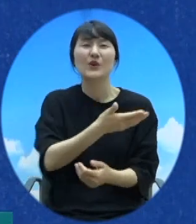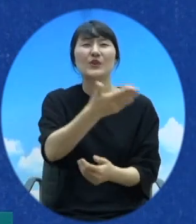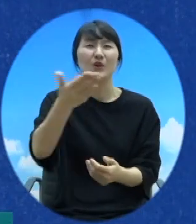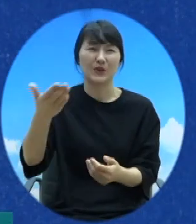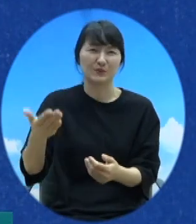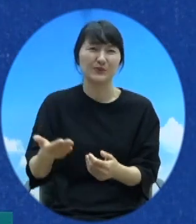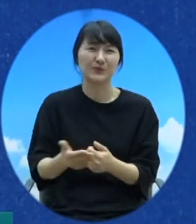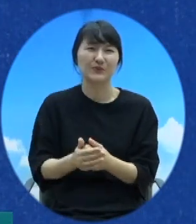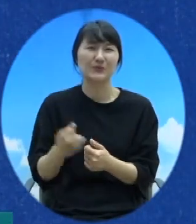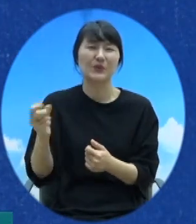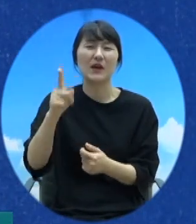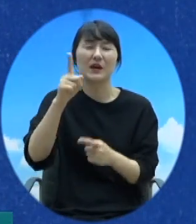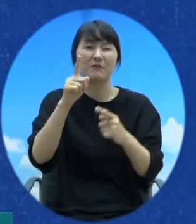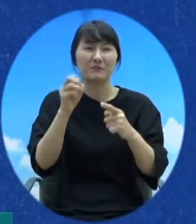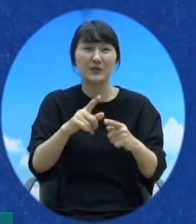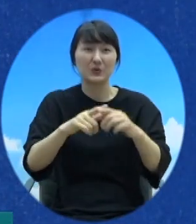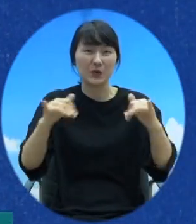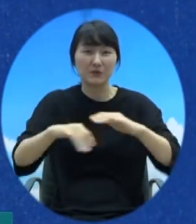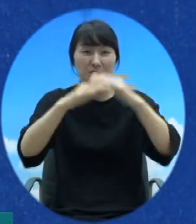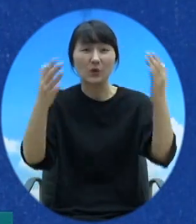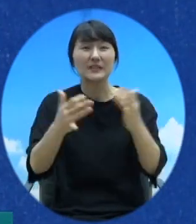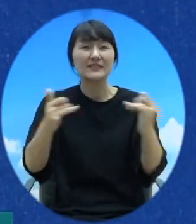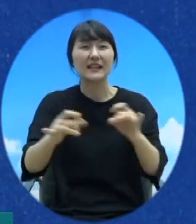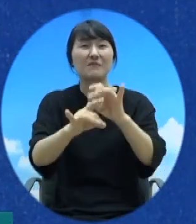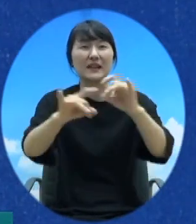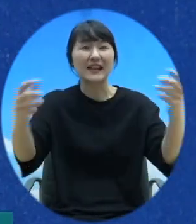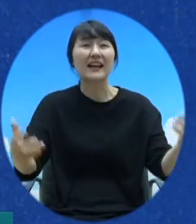한빛교회와 모든 성도들에게 임하실 줄을